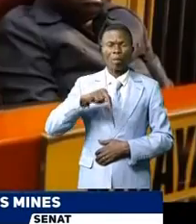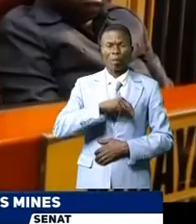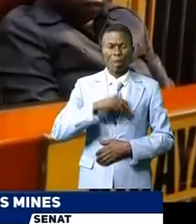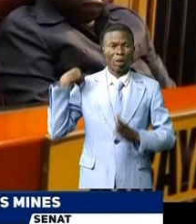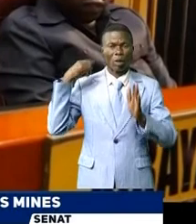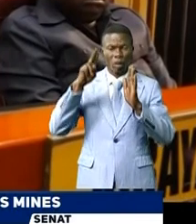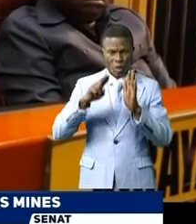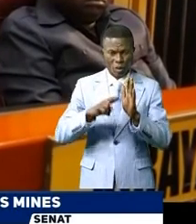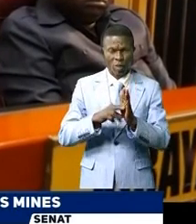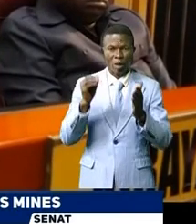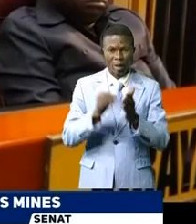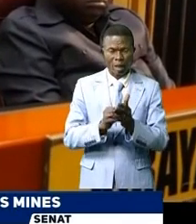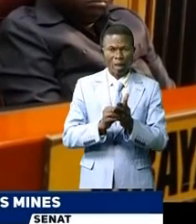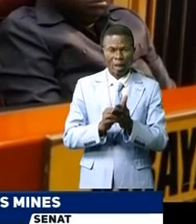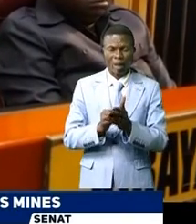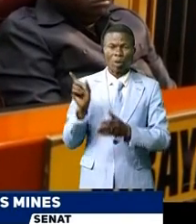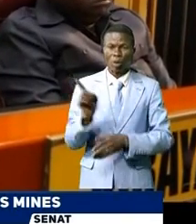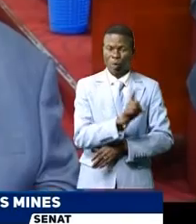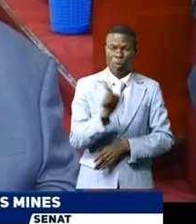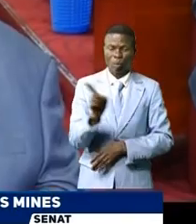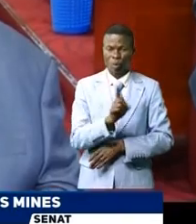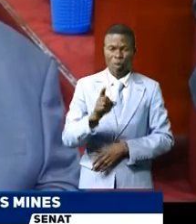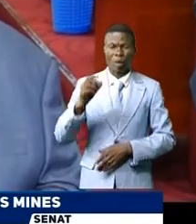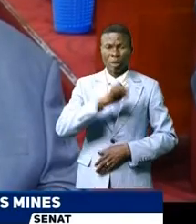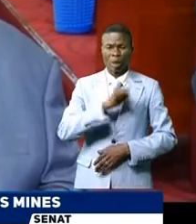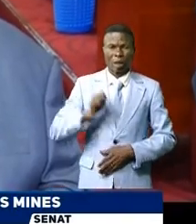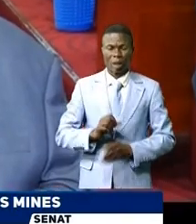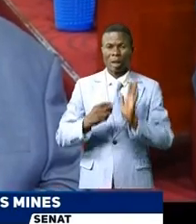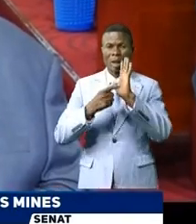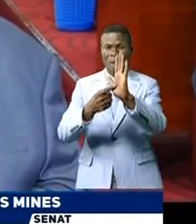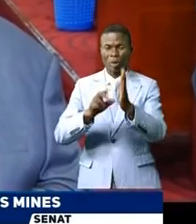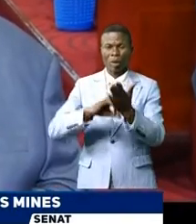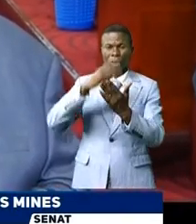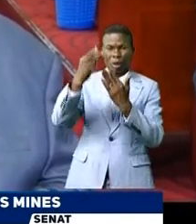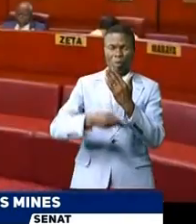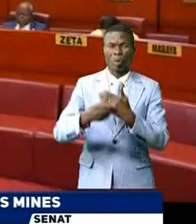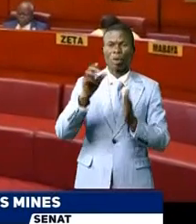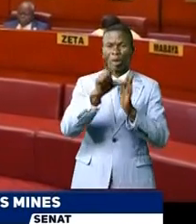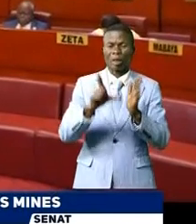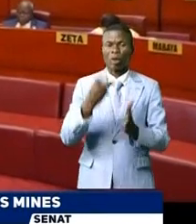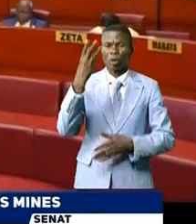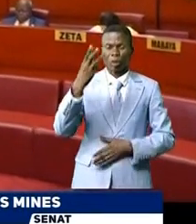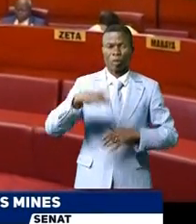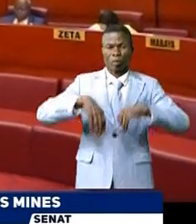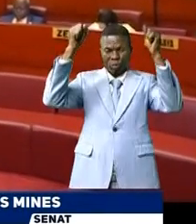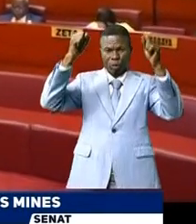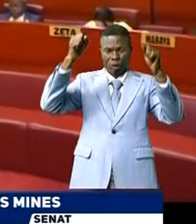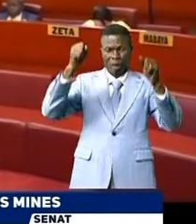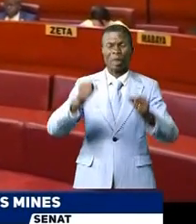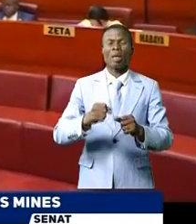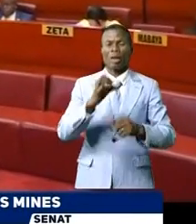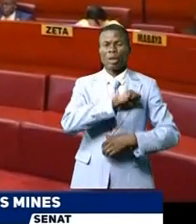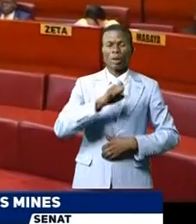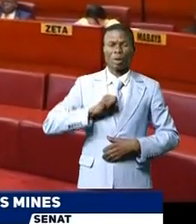ont ensuite défilé devant les sénateurs pour présenter trois projets de loi afin d'obtenir l'approbation de la haute chambre du